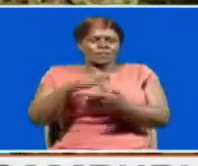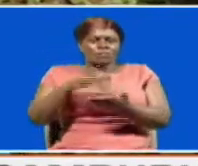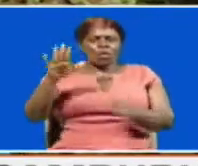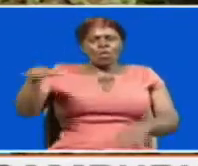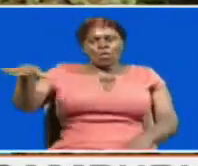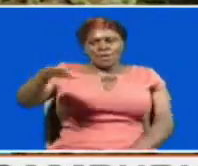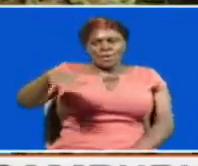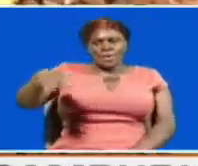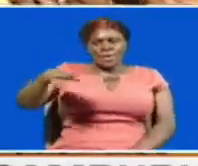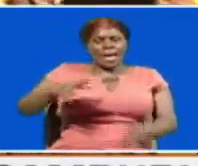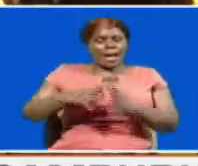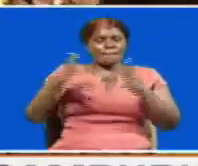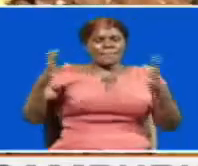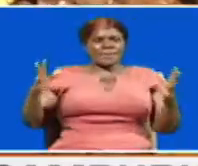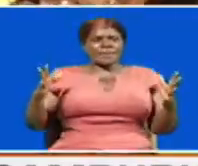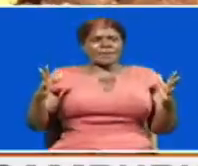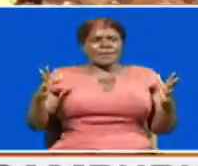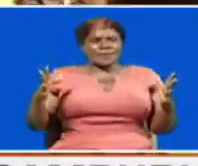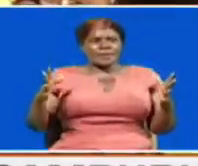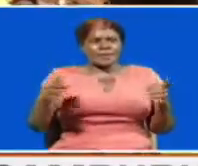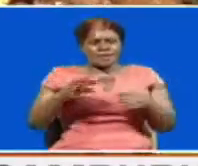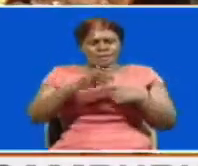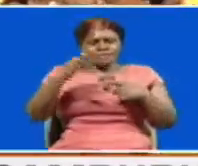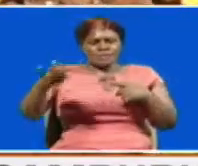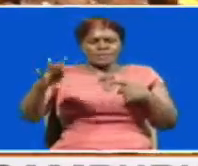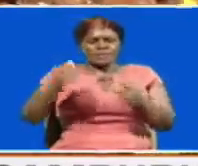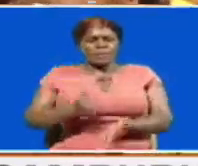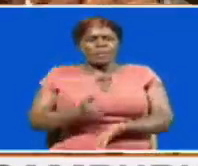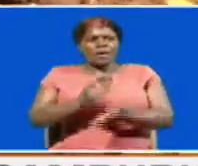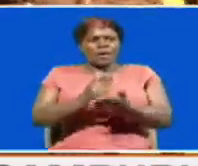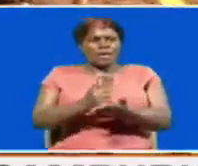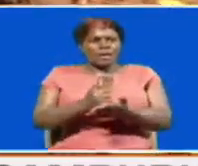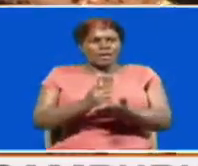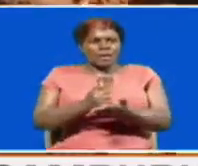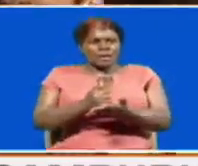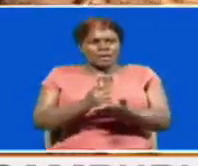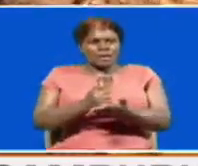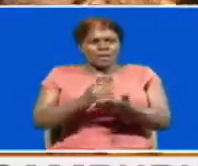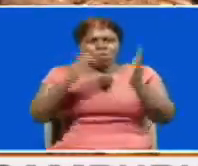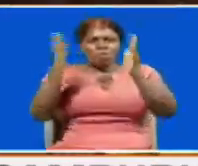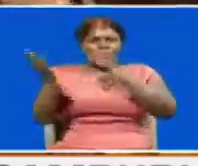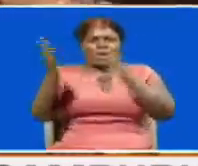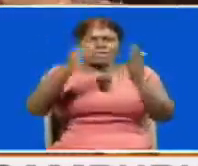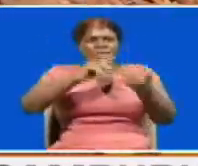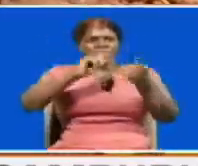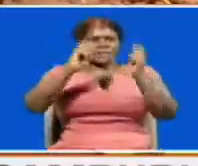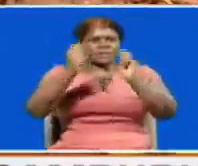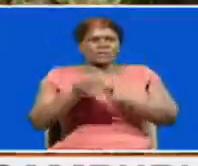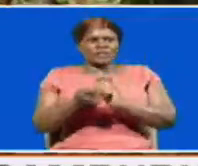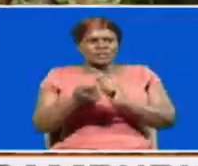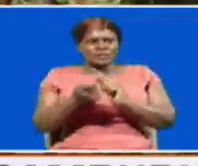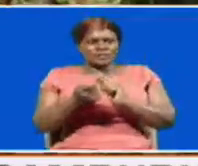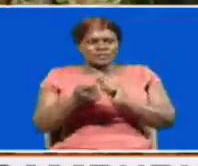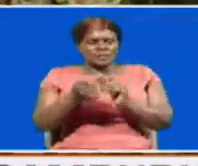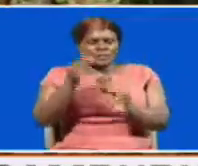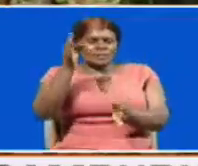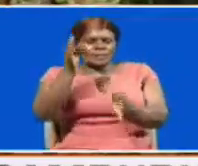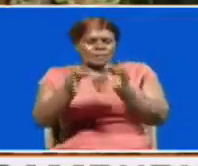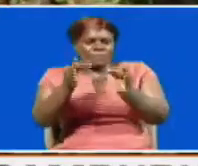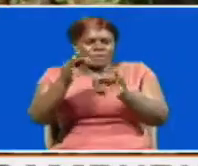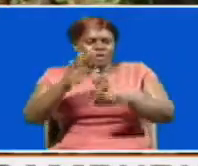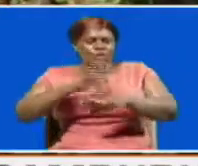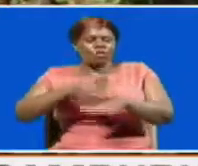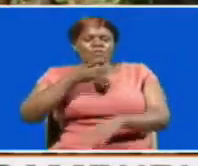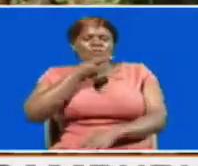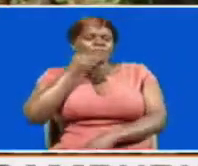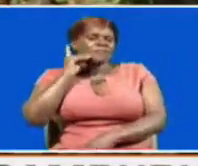zaidi sababu katika mboga inasaidia sana. Sasa maneno ya climate change ni kulingana na hiyo